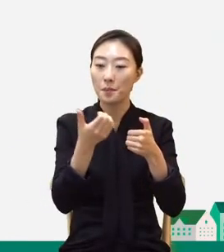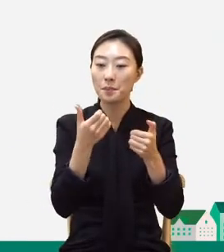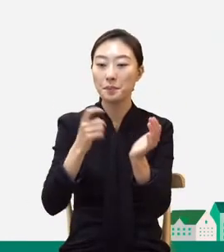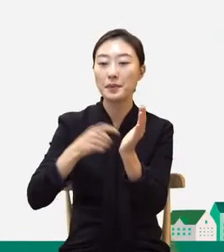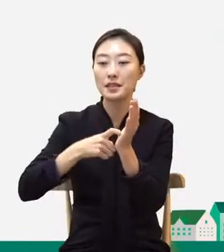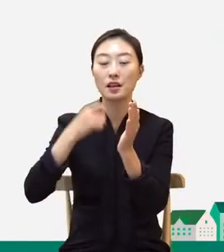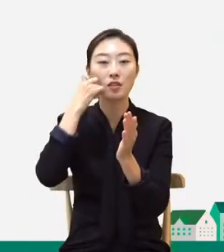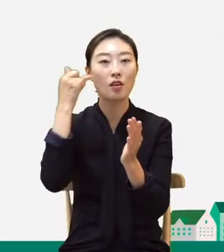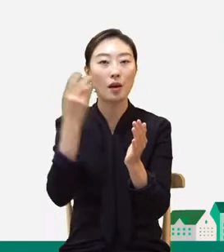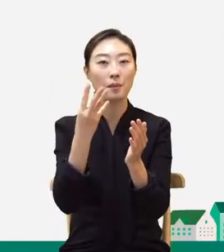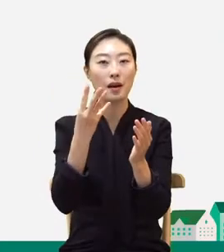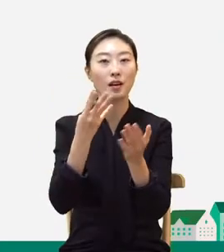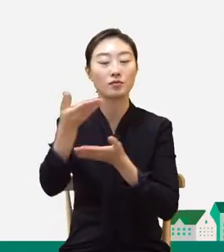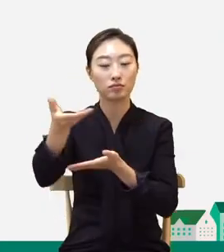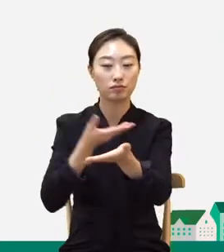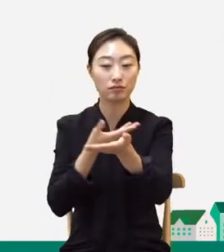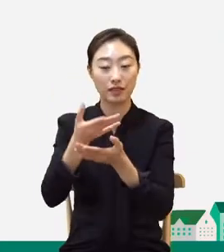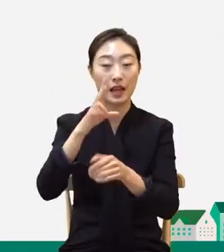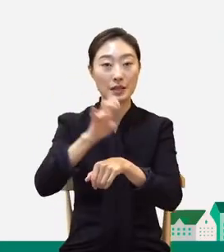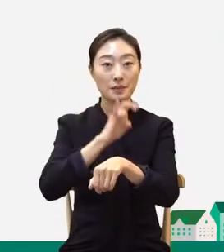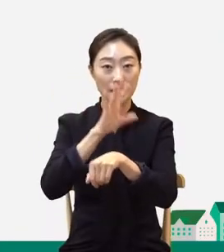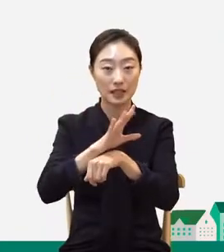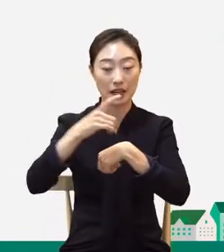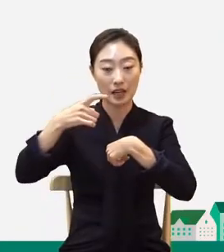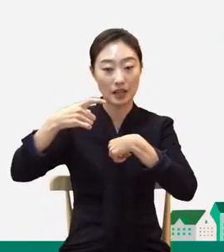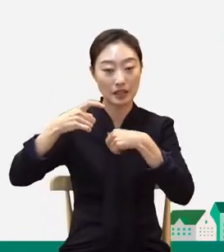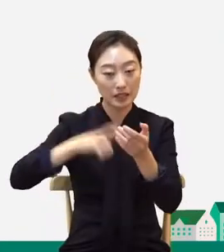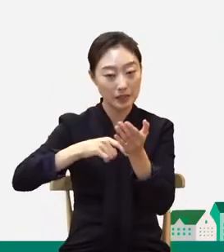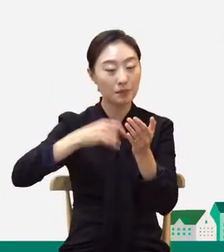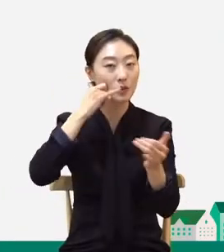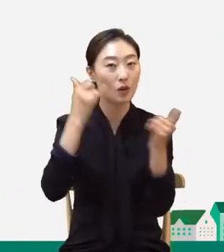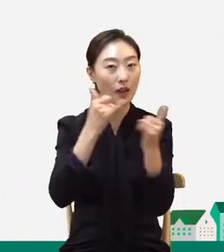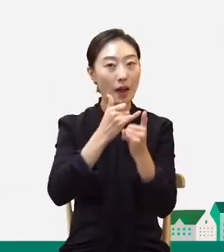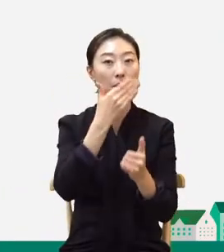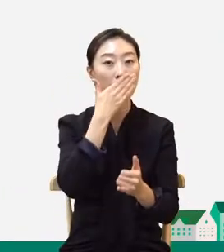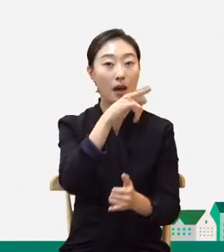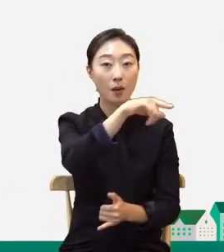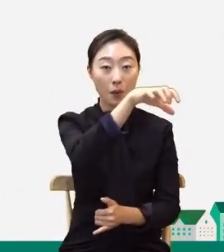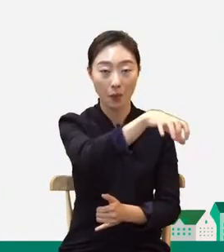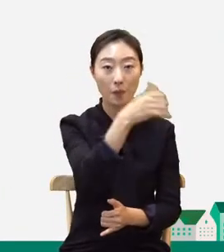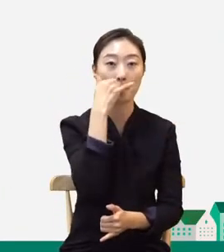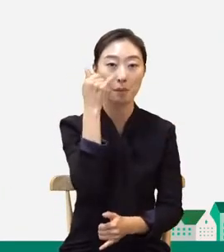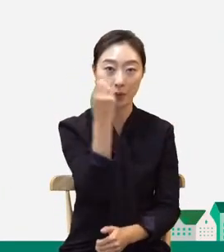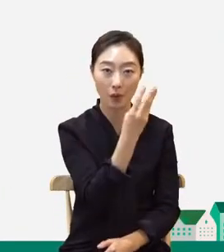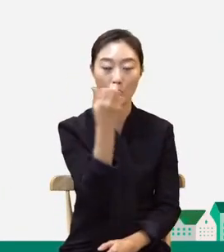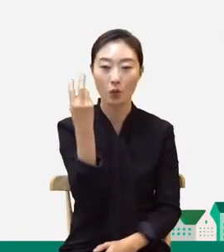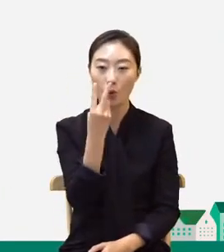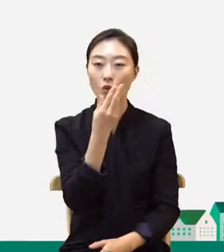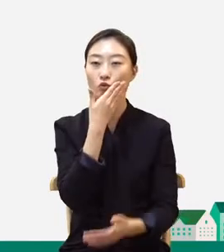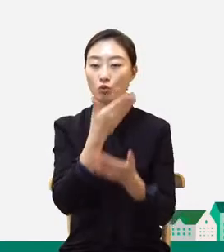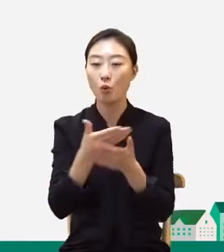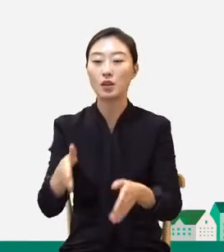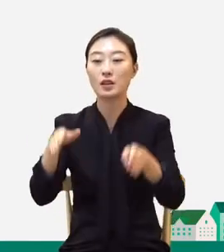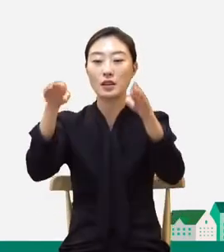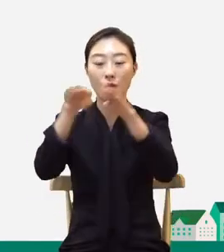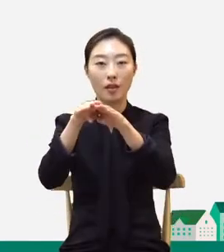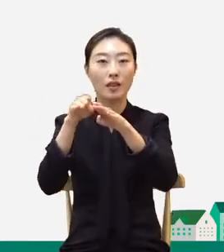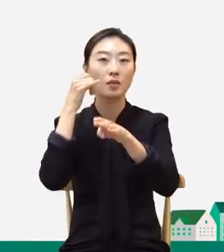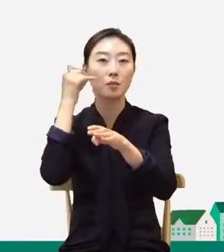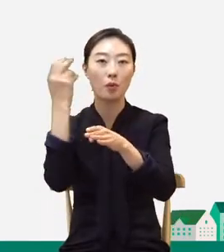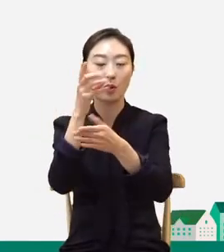제공해 드리는데요. 24시간 응급 전화가 가능한 커뮤니티 공간의 전화번호와 주요 기관의 전화번호가